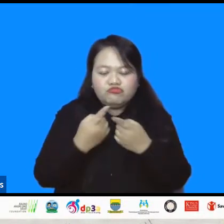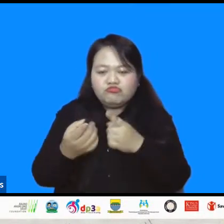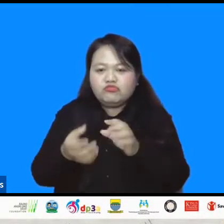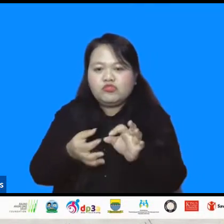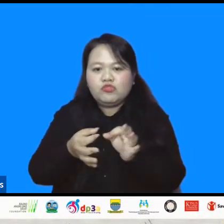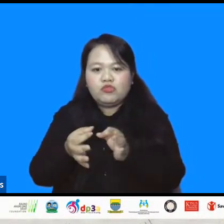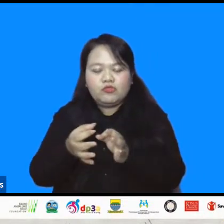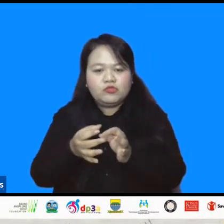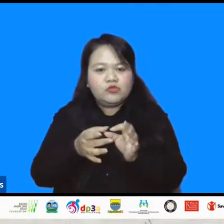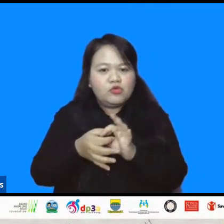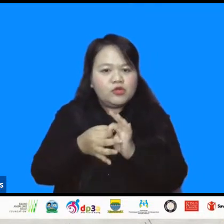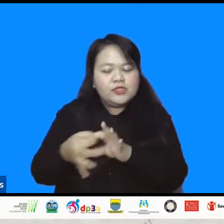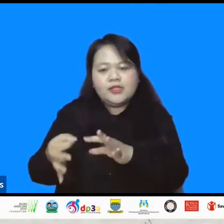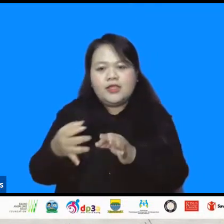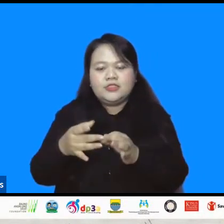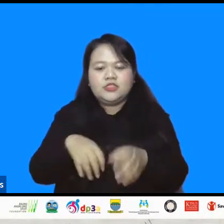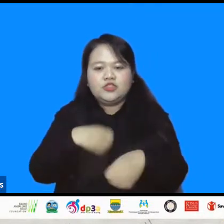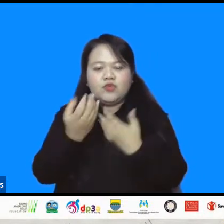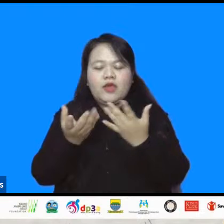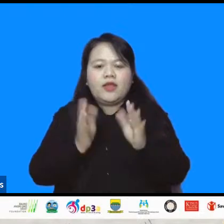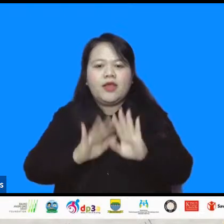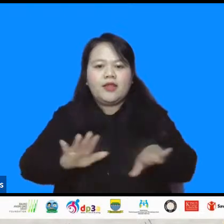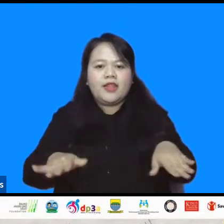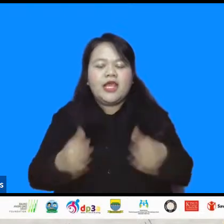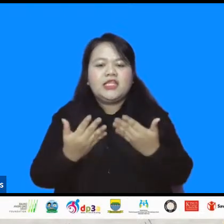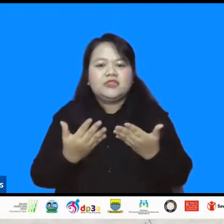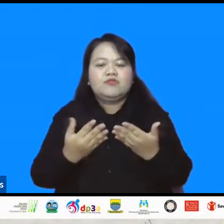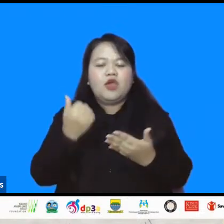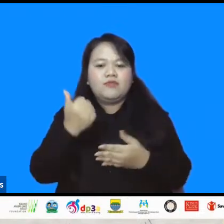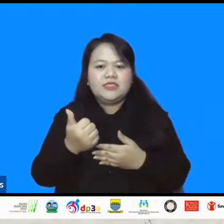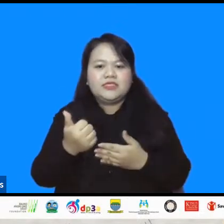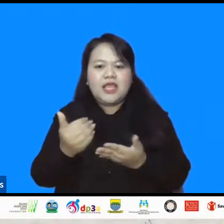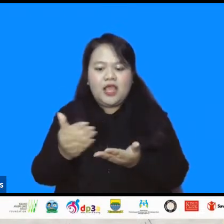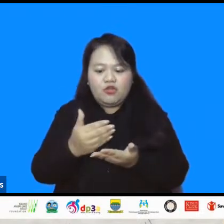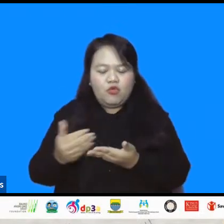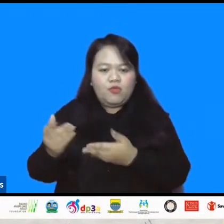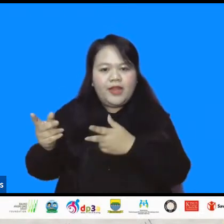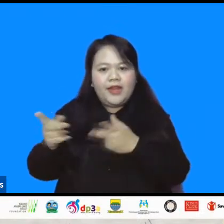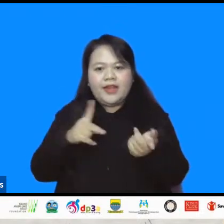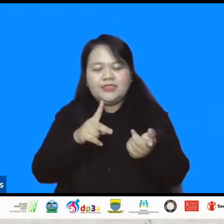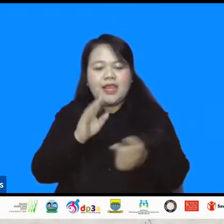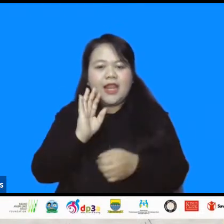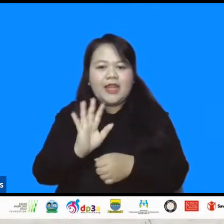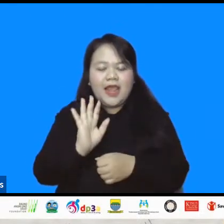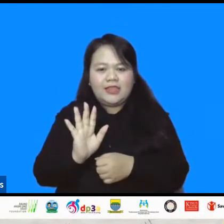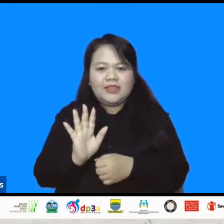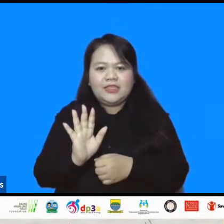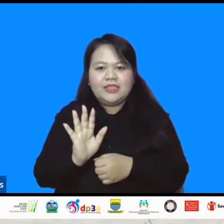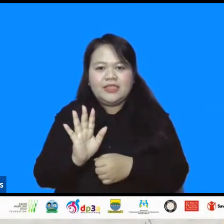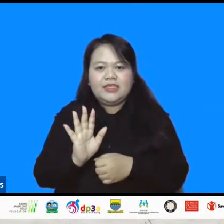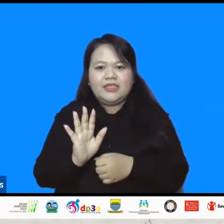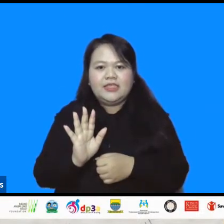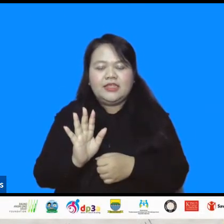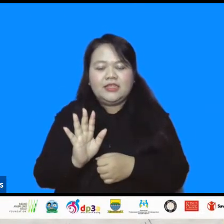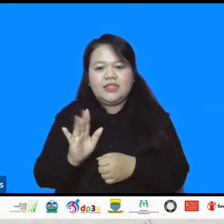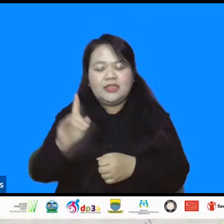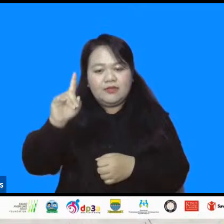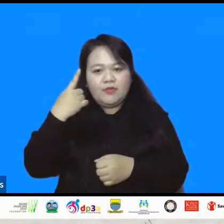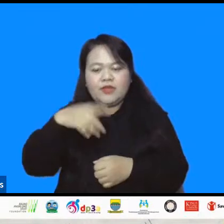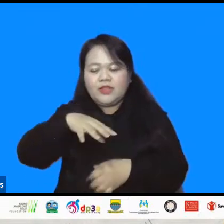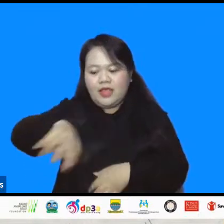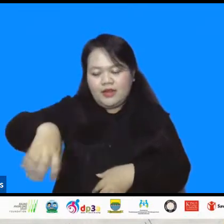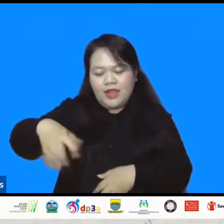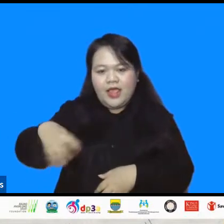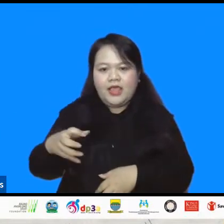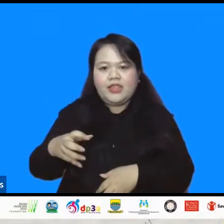apa yang disampaikan suara anak ini tadi mudah-mudahan bisa menjadi dokumen perencanaan nanti di perangkat daerah lain juga sesuai